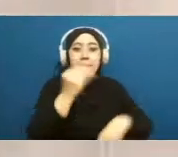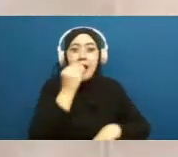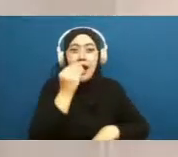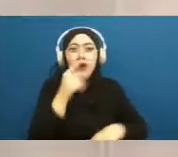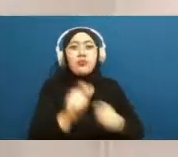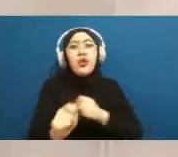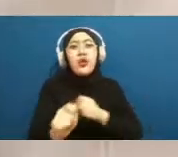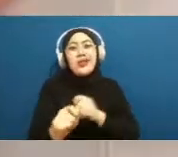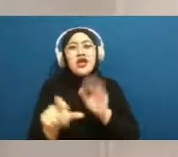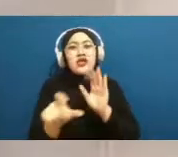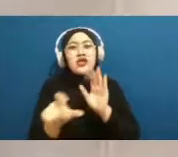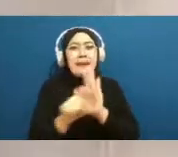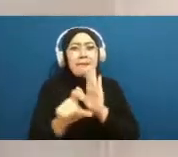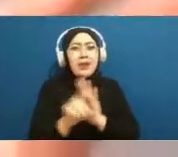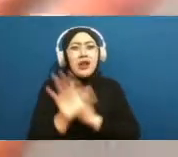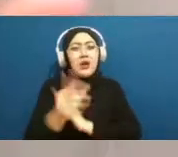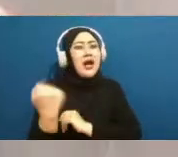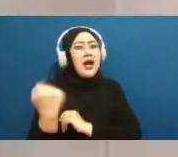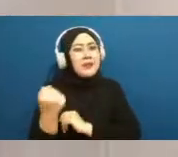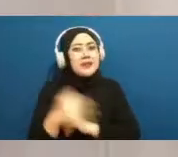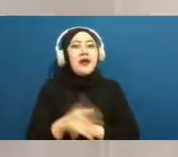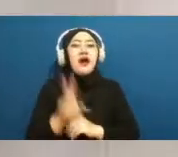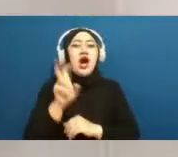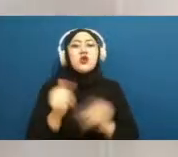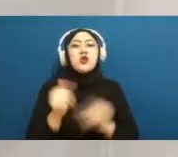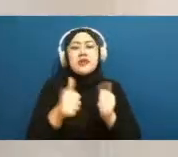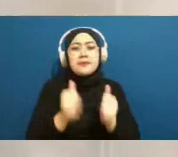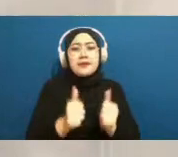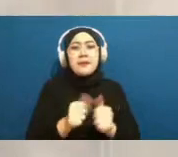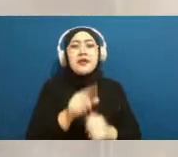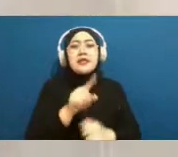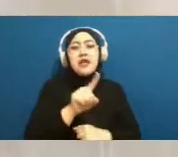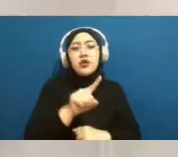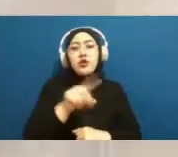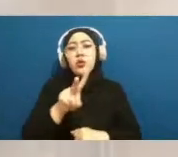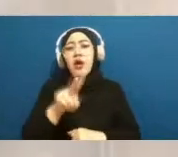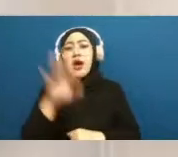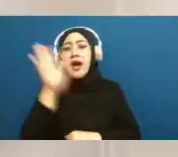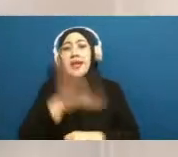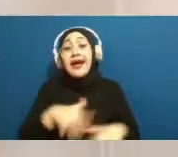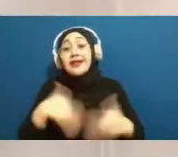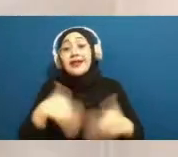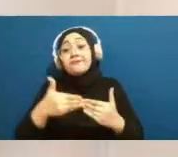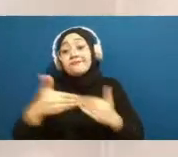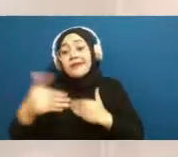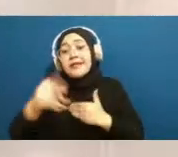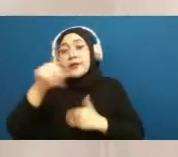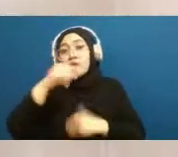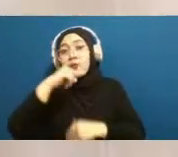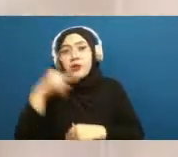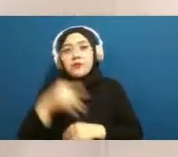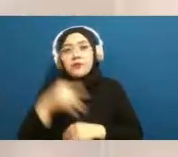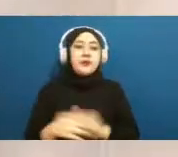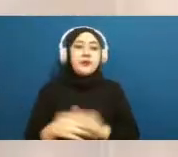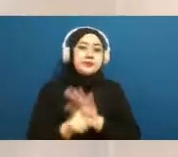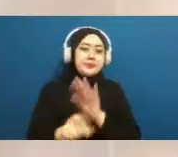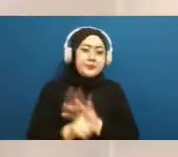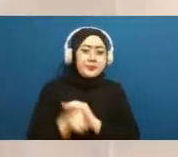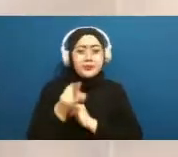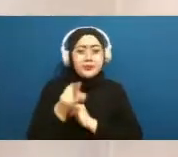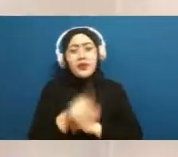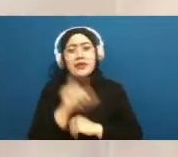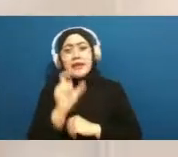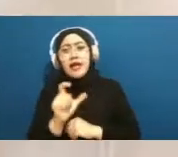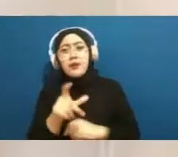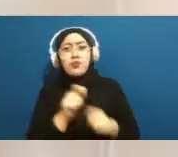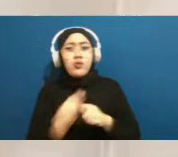bikin persiapan nih untuk sehari atau 2 hari atau seminggu gitu ya. Dalam seminggu itu apa yang bisa kita putarin cepat supaya laku barangnya gitu ya